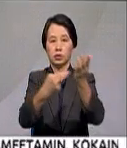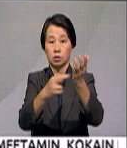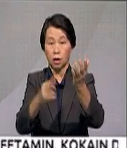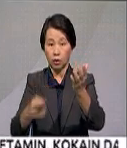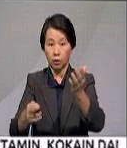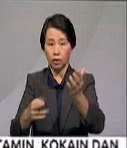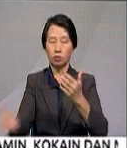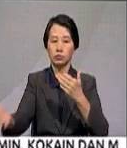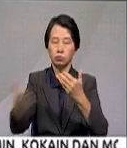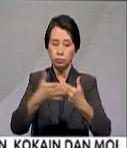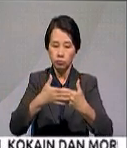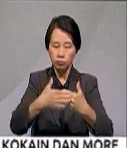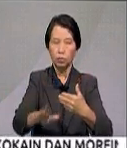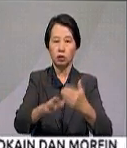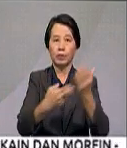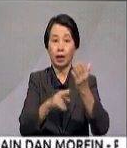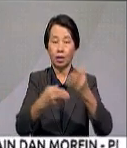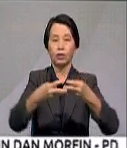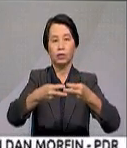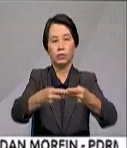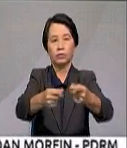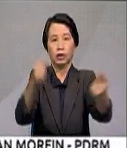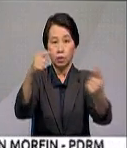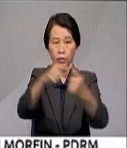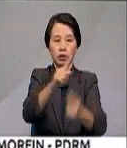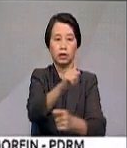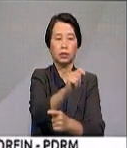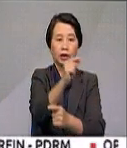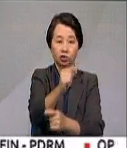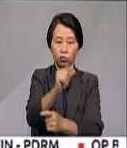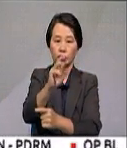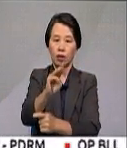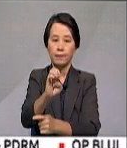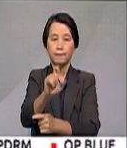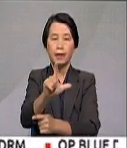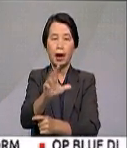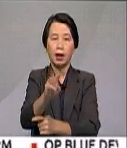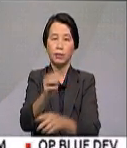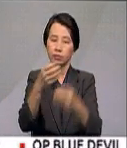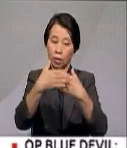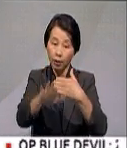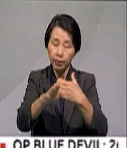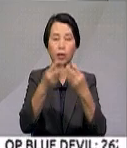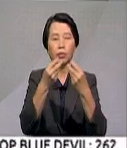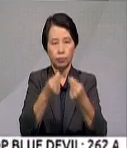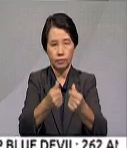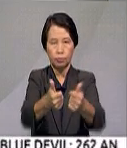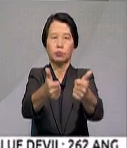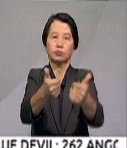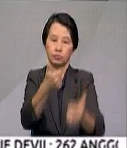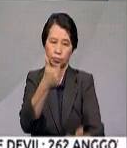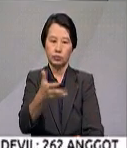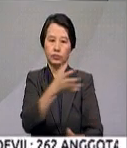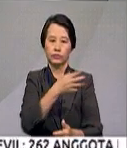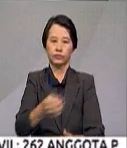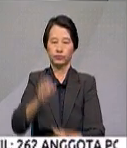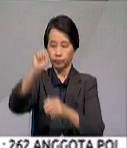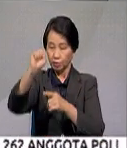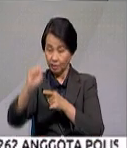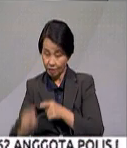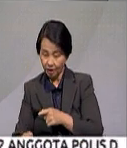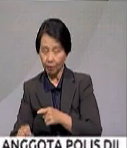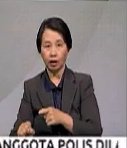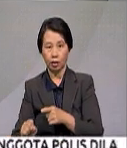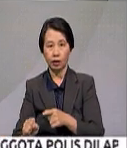Trafik kembali lancar selepas Rawang ke Tanjung Malim di kedua-dua arah. Beralih dengan tinjauan di bahagian selatan tanah